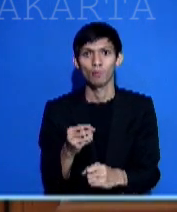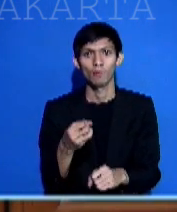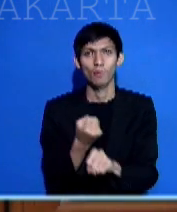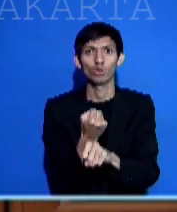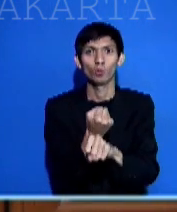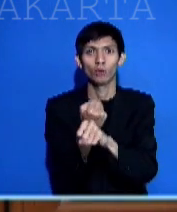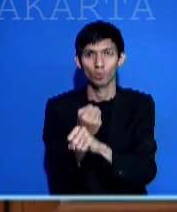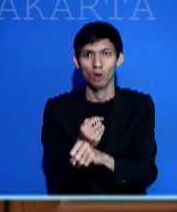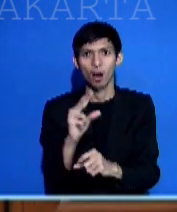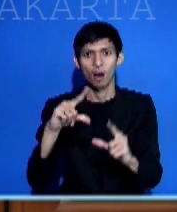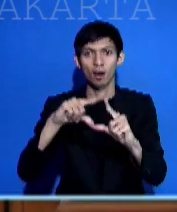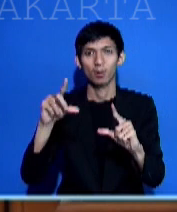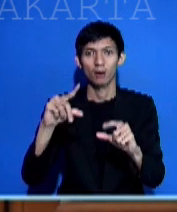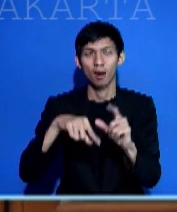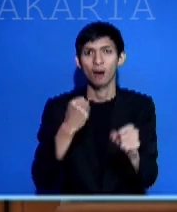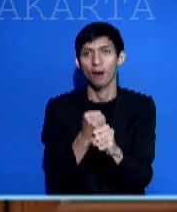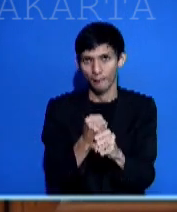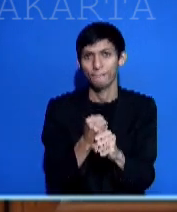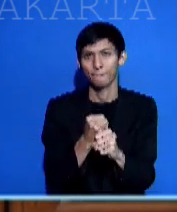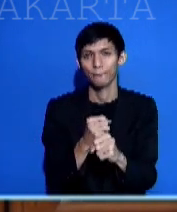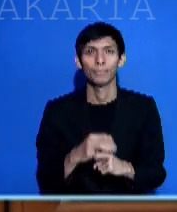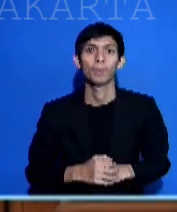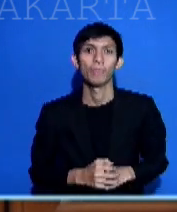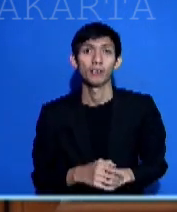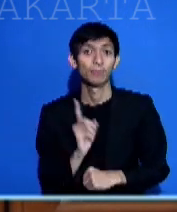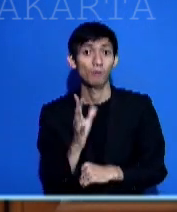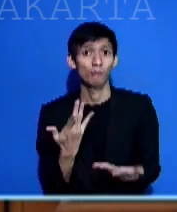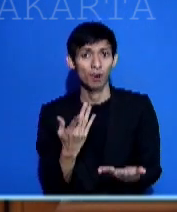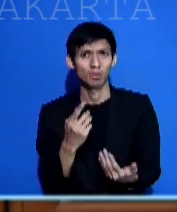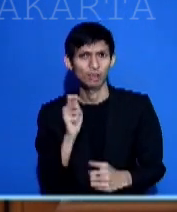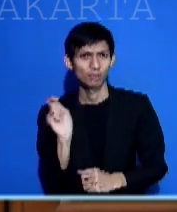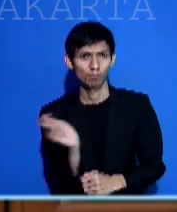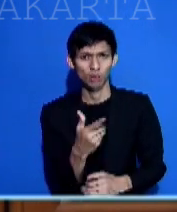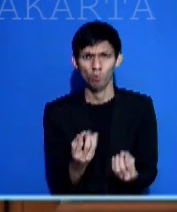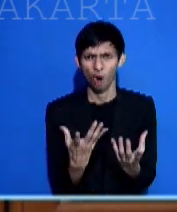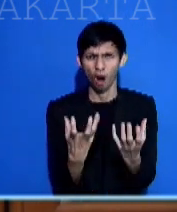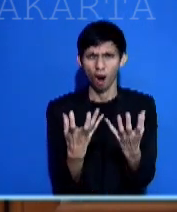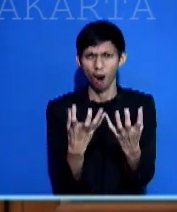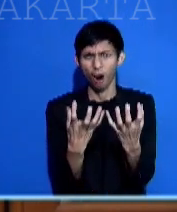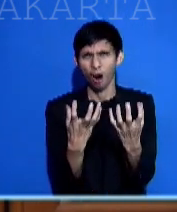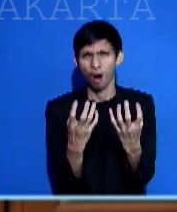ing sakbeting mesem logam amargi langung cepet panaseng ngampelaken nalik